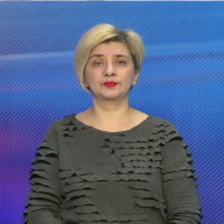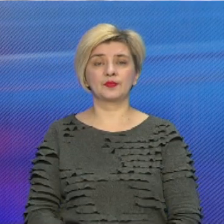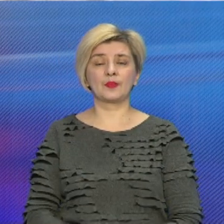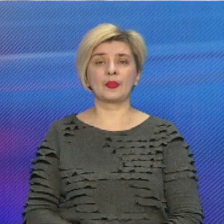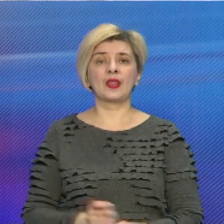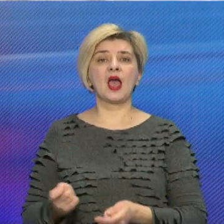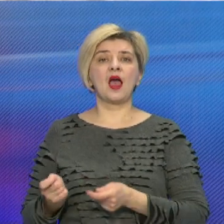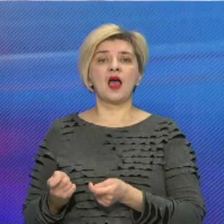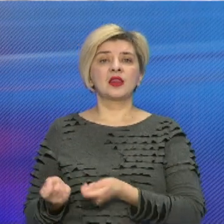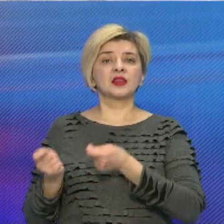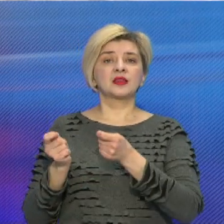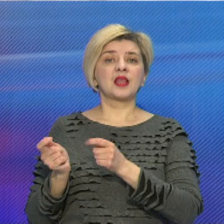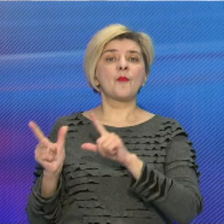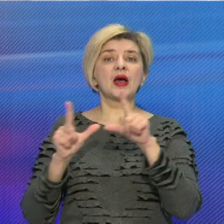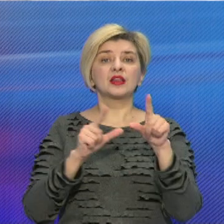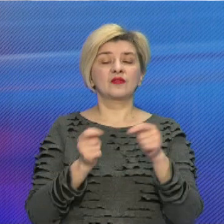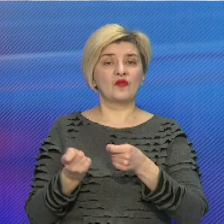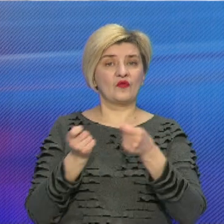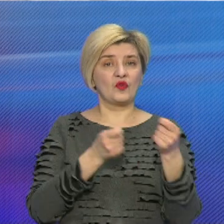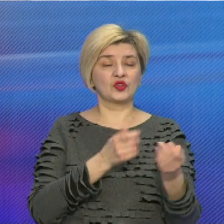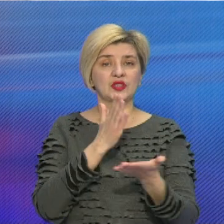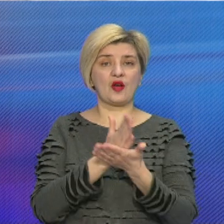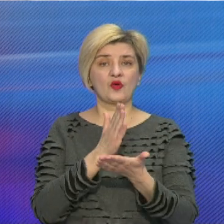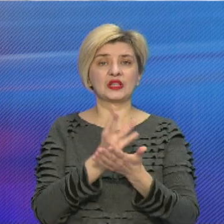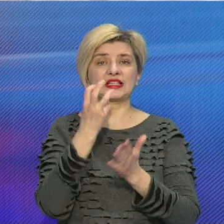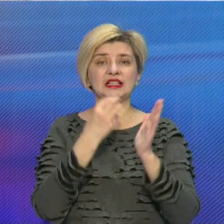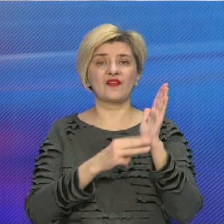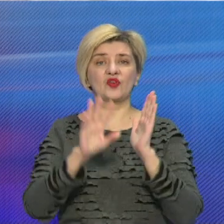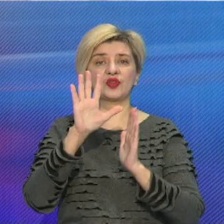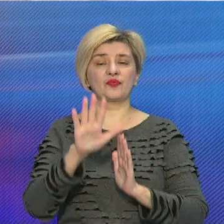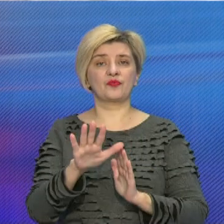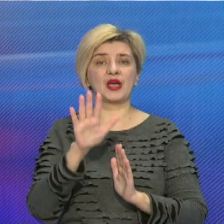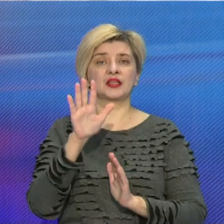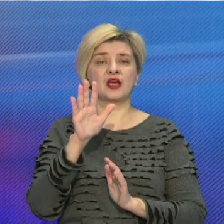На подвозе находится 385 обучаемых и воспитанников.